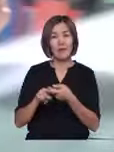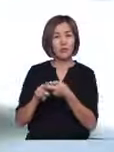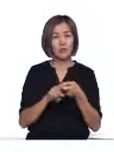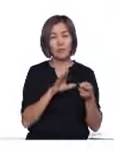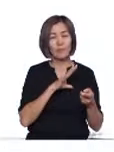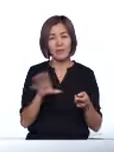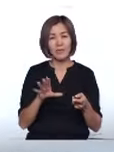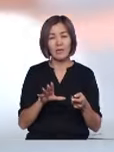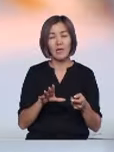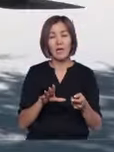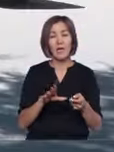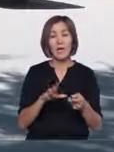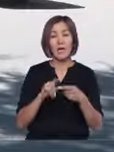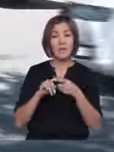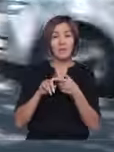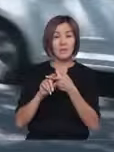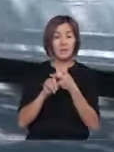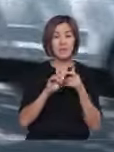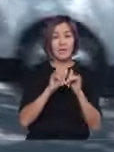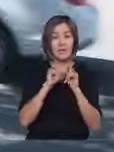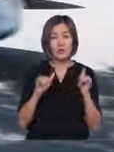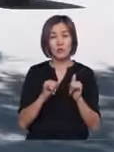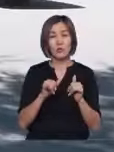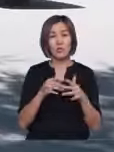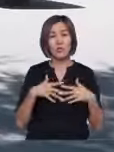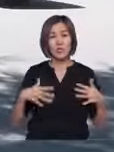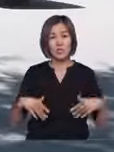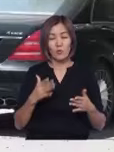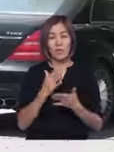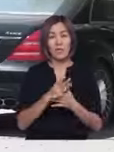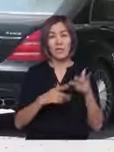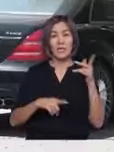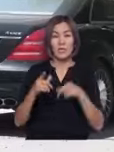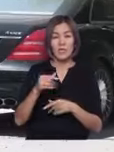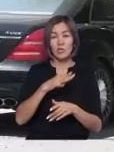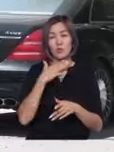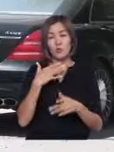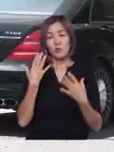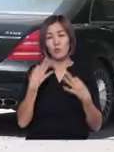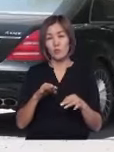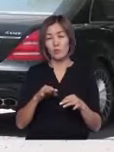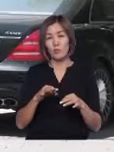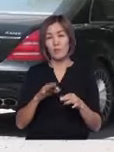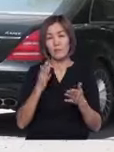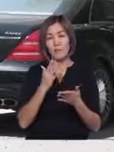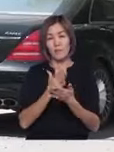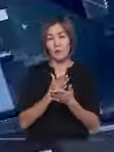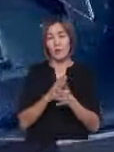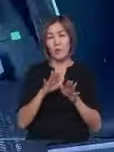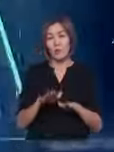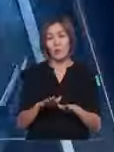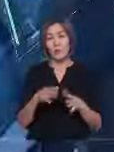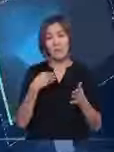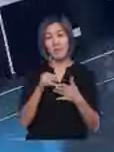негізгі таратушылары жануарлар. Сондықтан мамандар ет, сүт өнімдерін арнайы рұқсаты бар орындардан ғана сатып алуға кеңес береді.